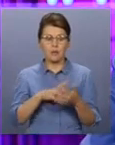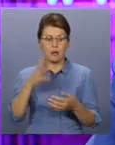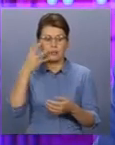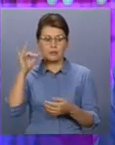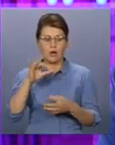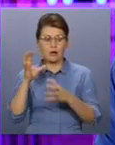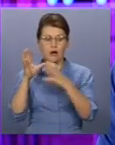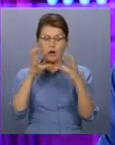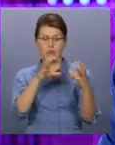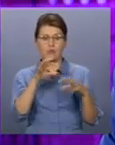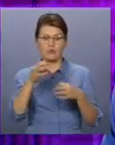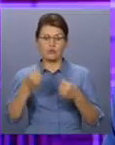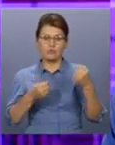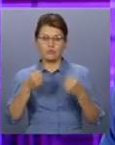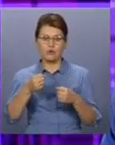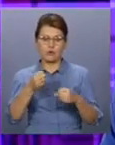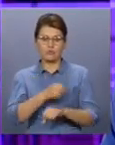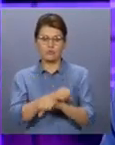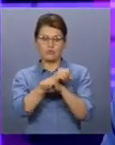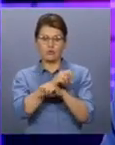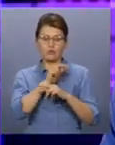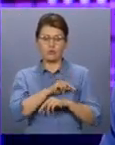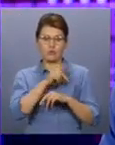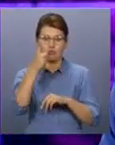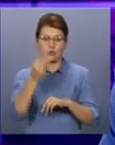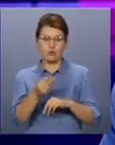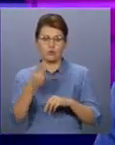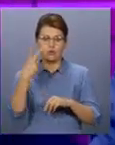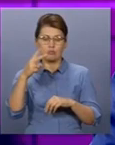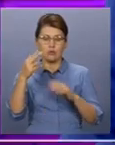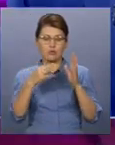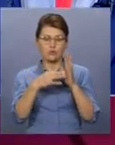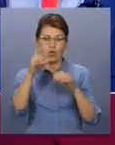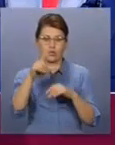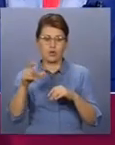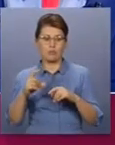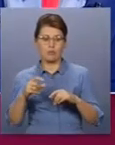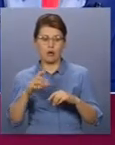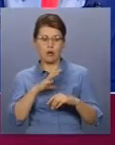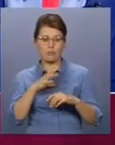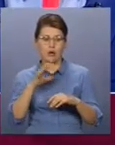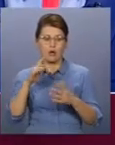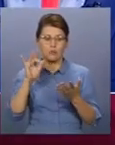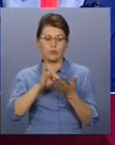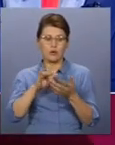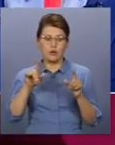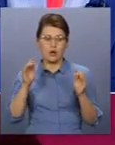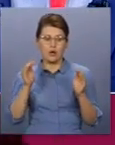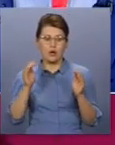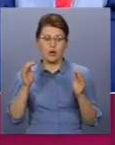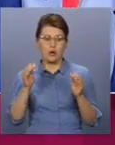Алматыда автобус жүргізушілері бас көтерді. Жұмысқа бір күнде бірден 29 адам шықпай қалған. Олары қаланың